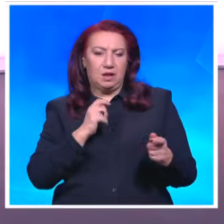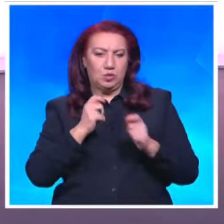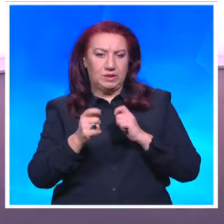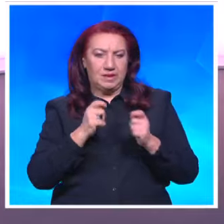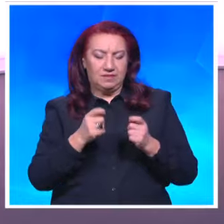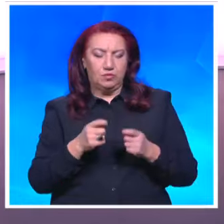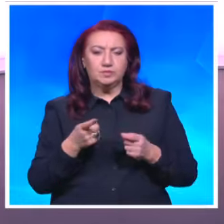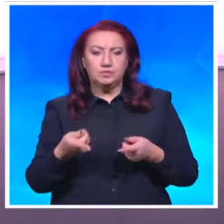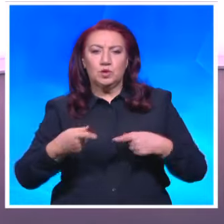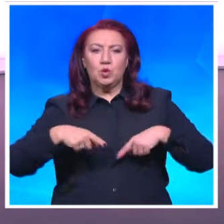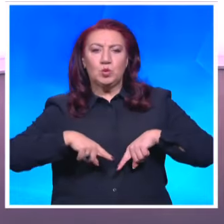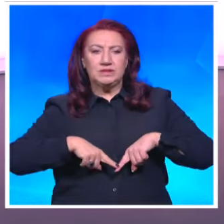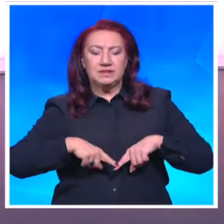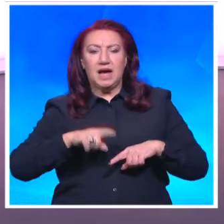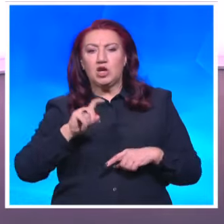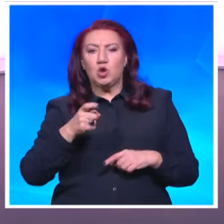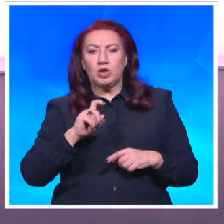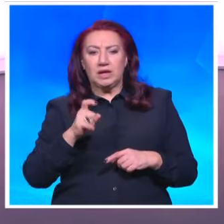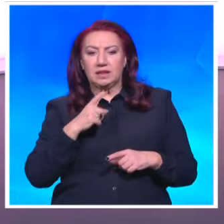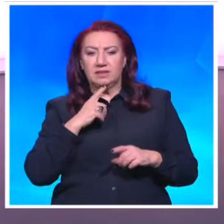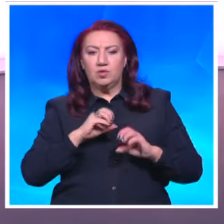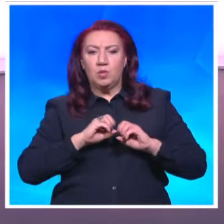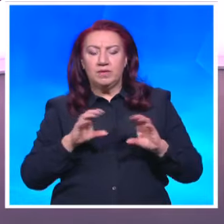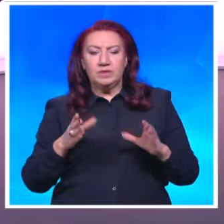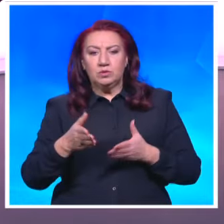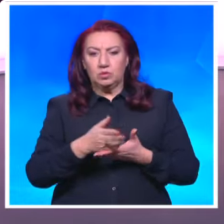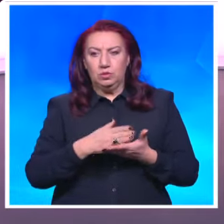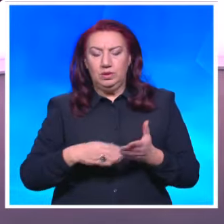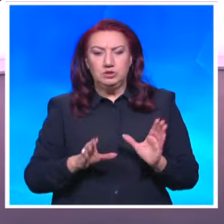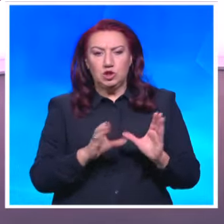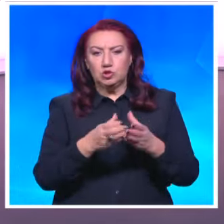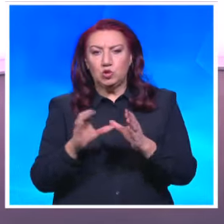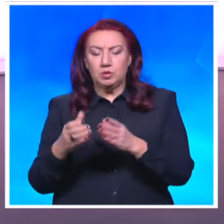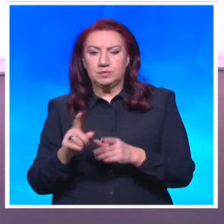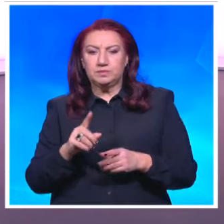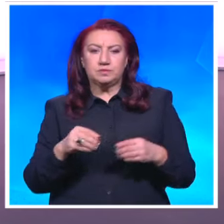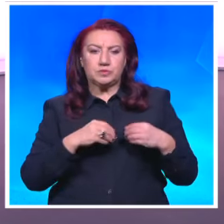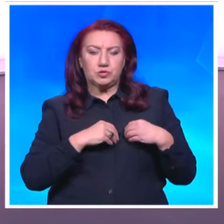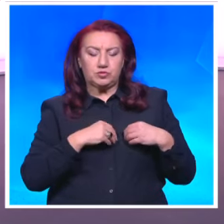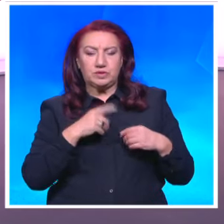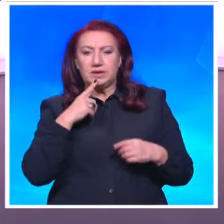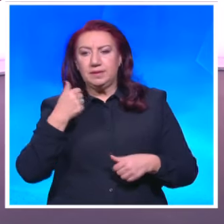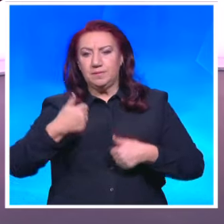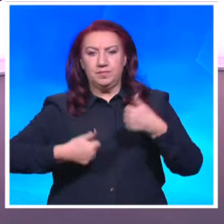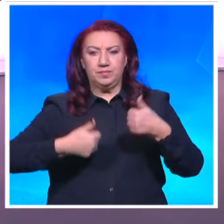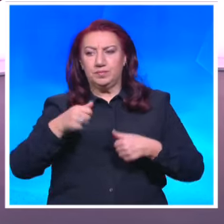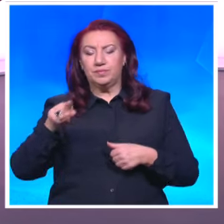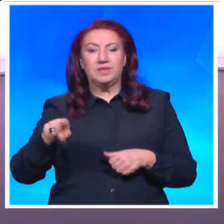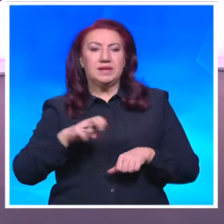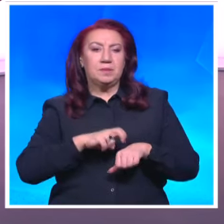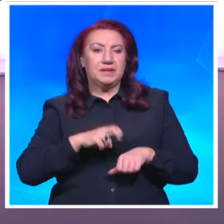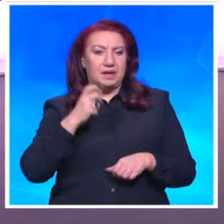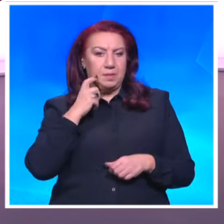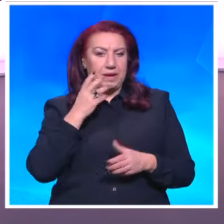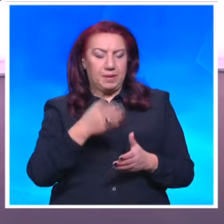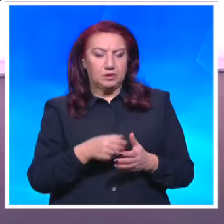сутрин юристът Георги Градев обяви, че голяма част от клубовете няма доверие на конкурента му за поста Димитър Бербатов. Според